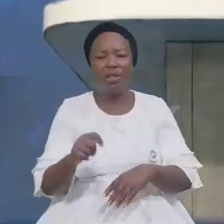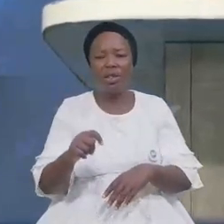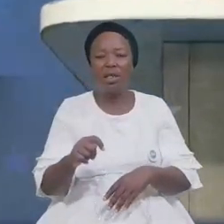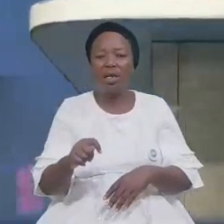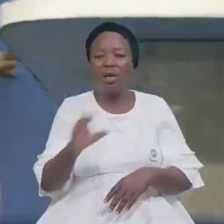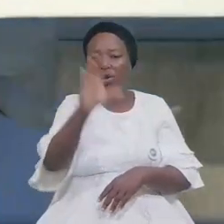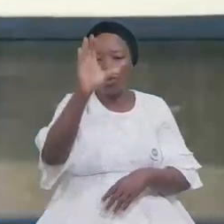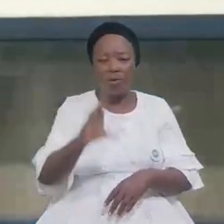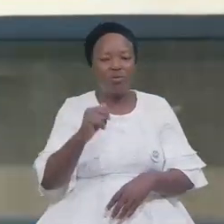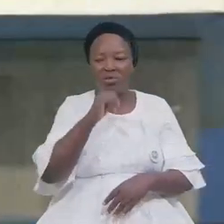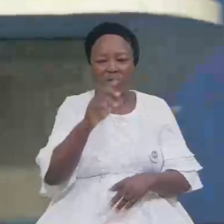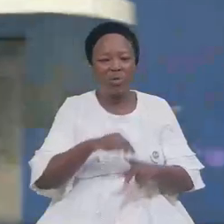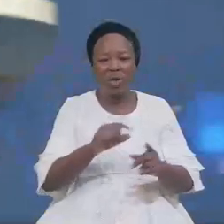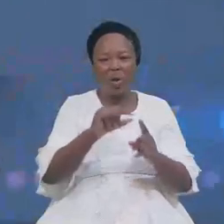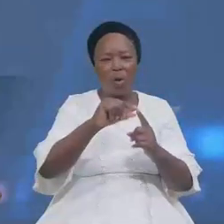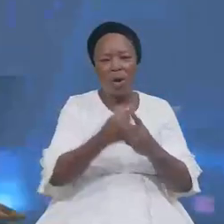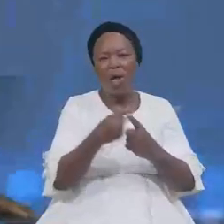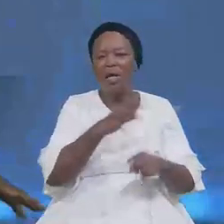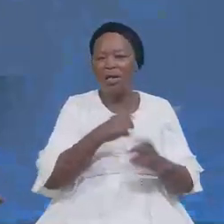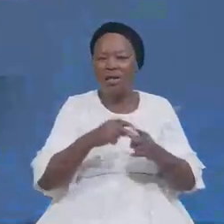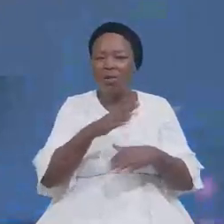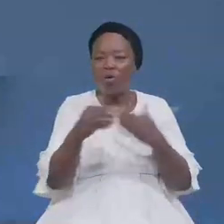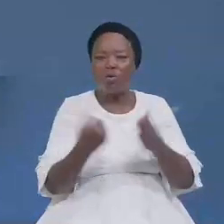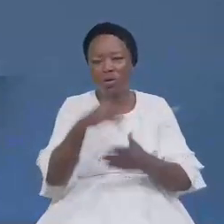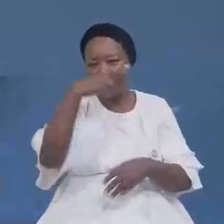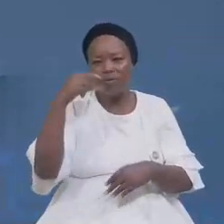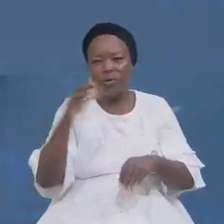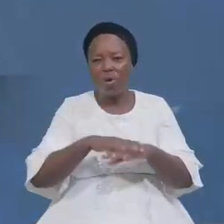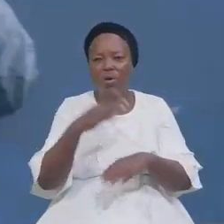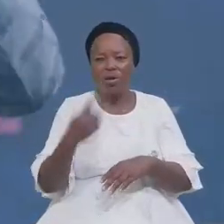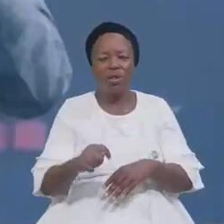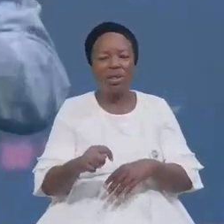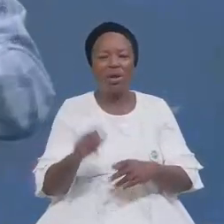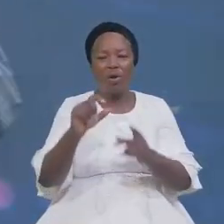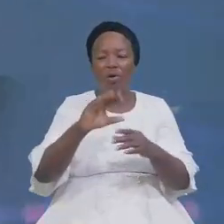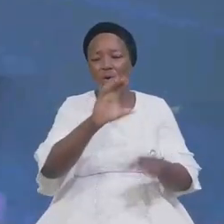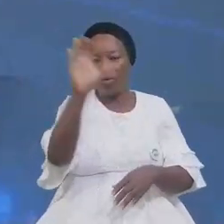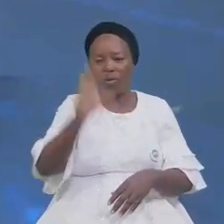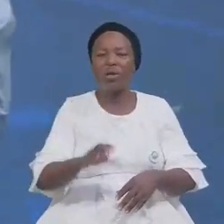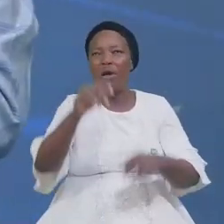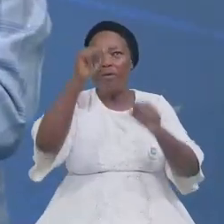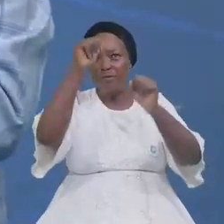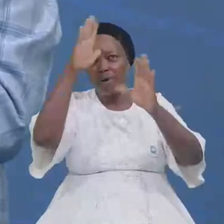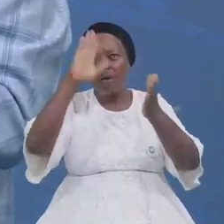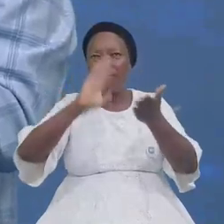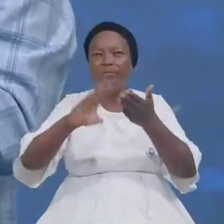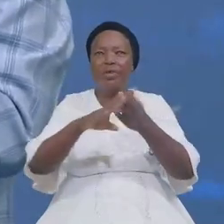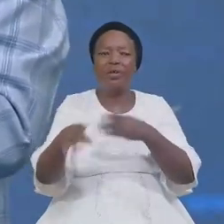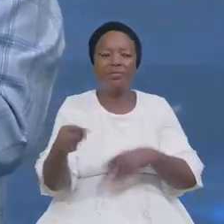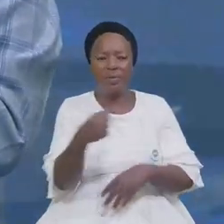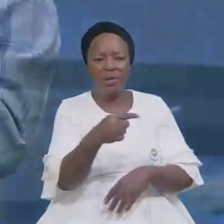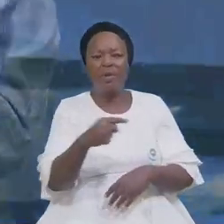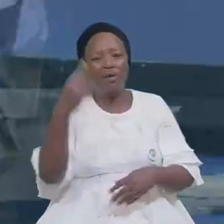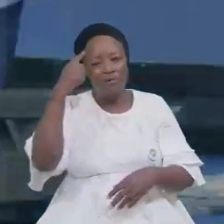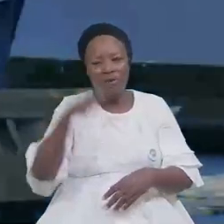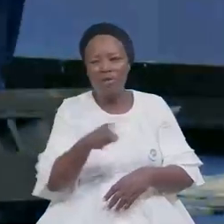cachette. Alors, ces déclarations à la croix, Père, pardonne-leur, car ils ne savent pas ce qu'ils